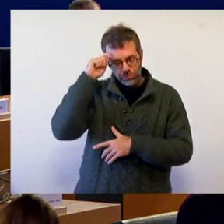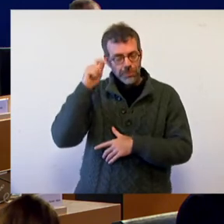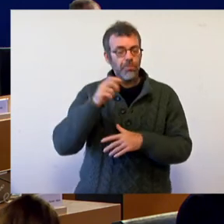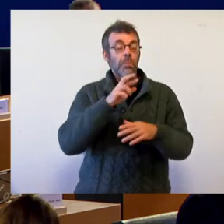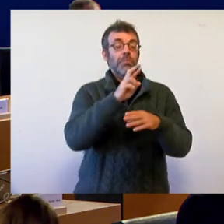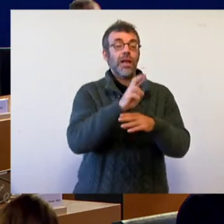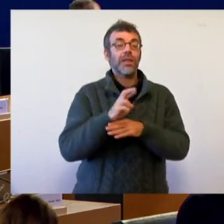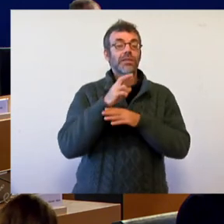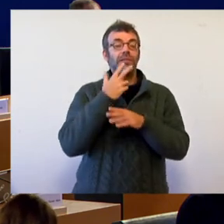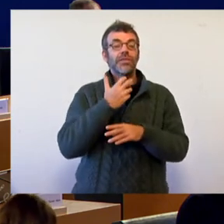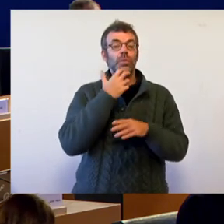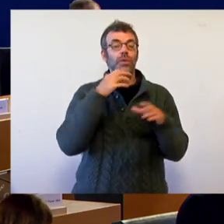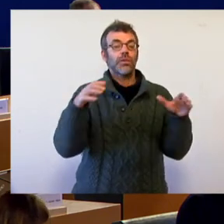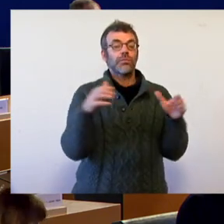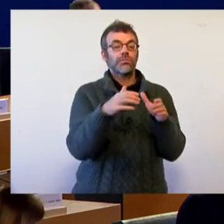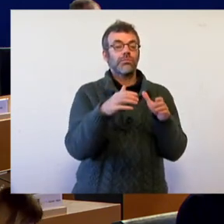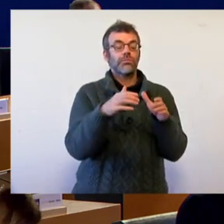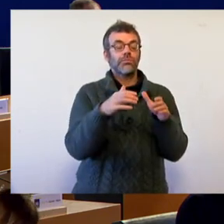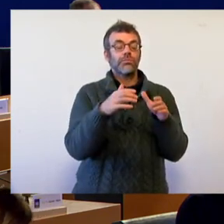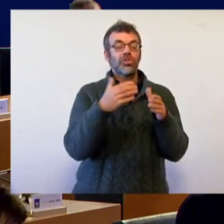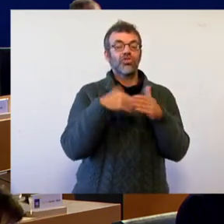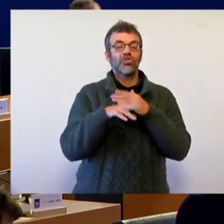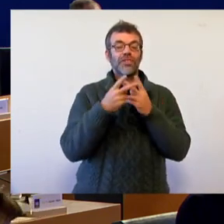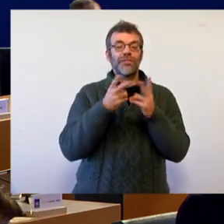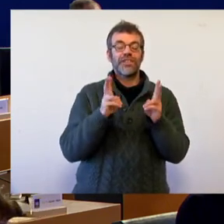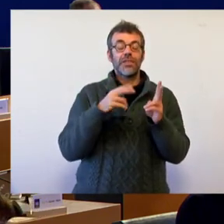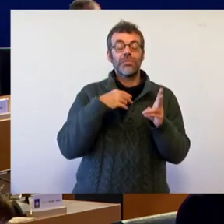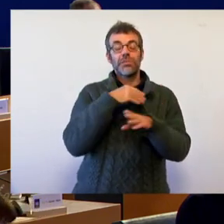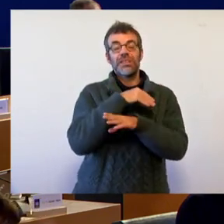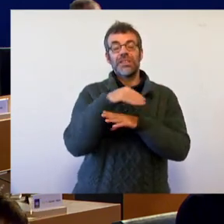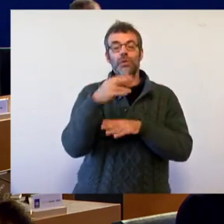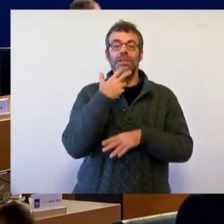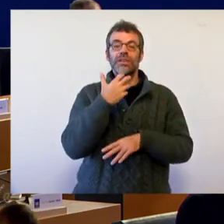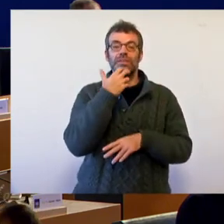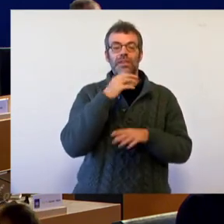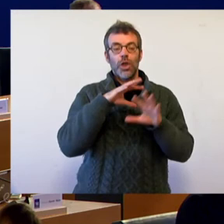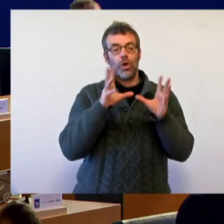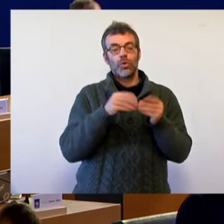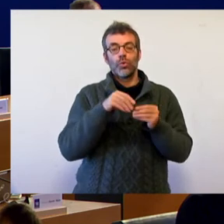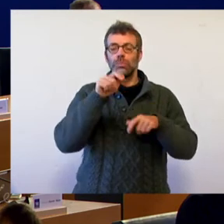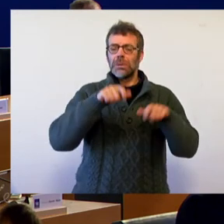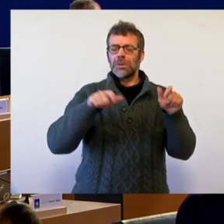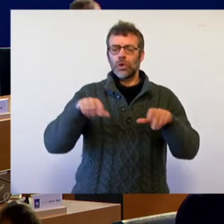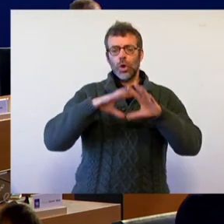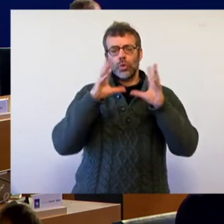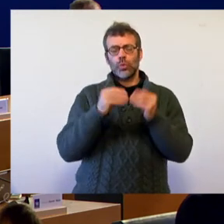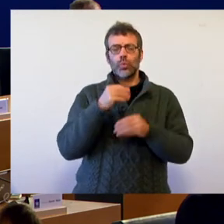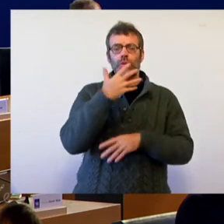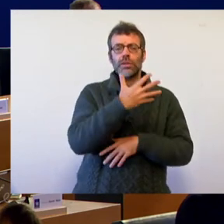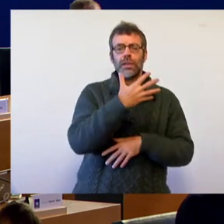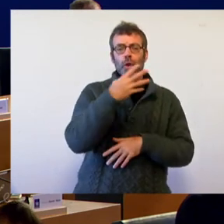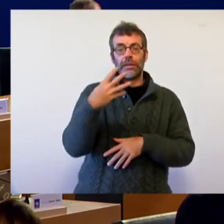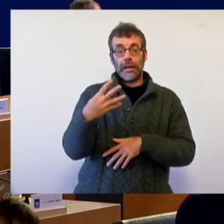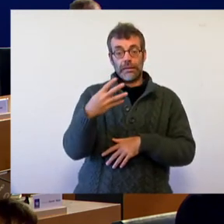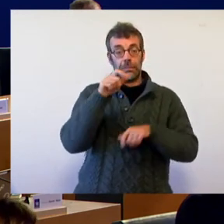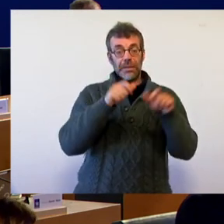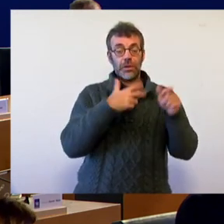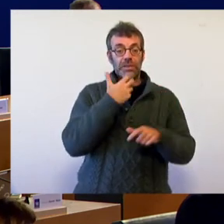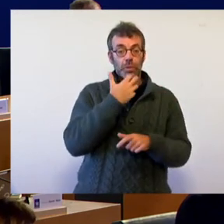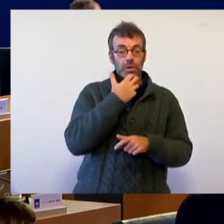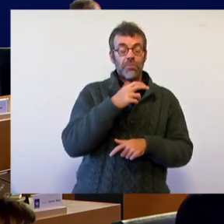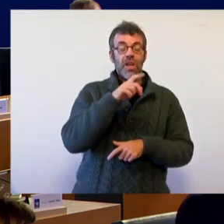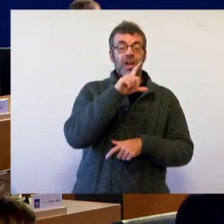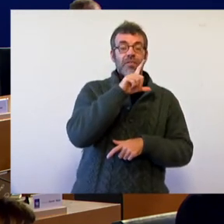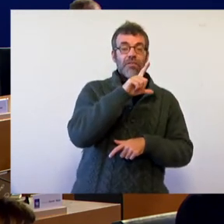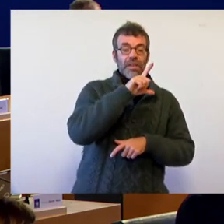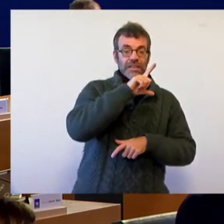réserve citoyenne, cette réserve communale de sécurité civile de la ville de Montpellier est constituée de 54 citoyens, 27 hommes, 27